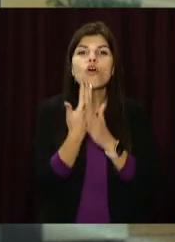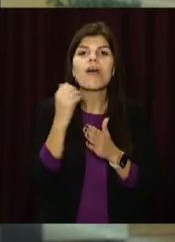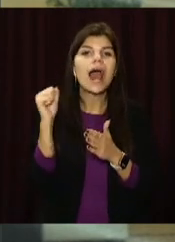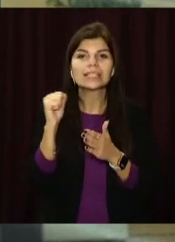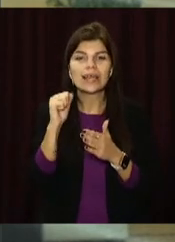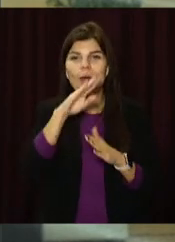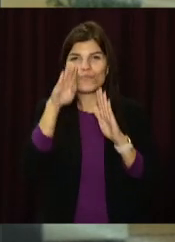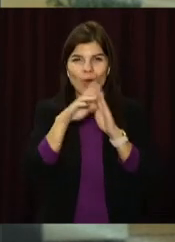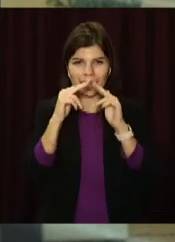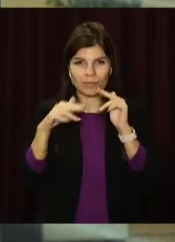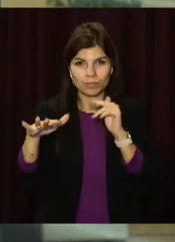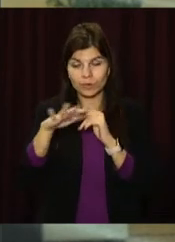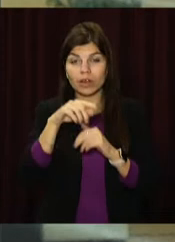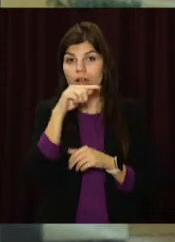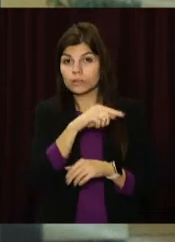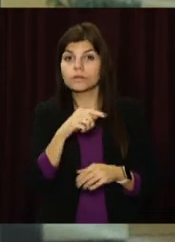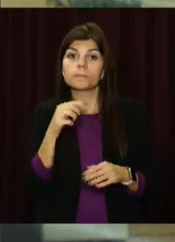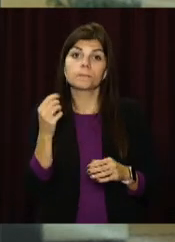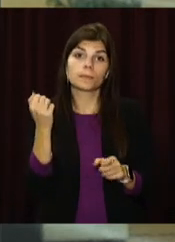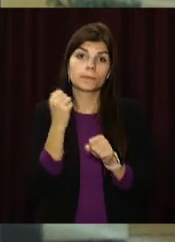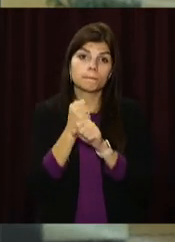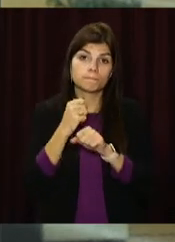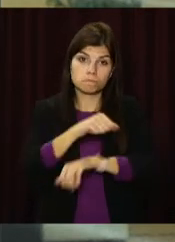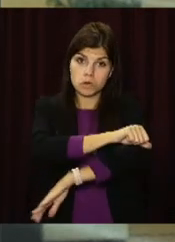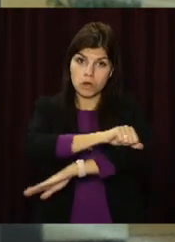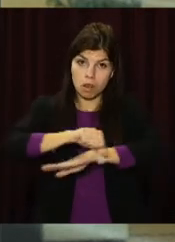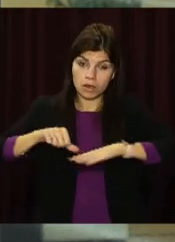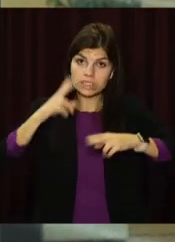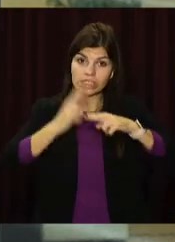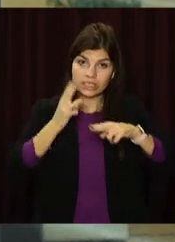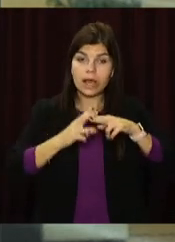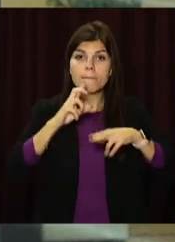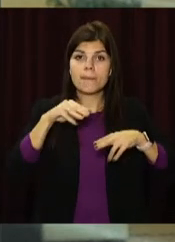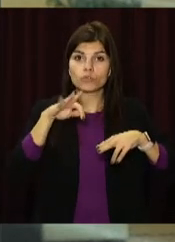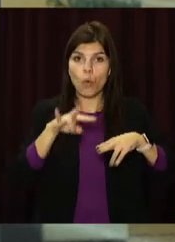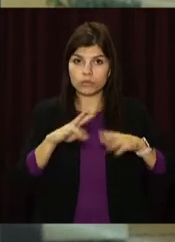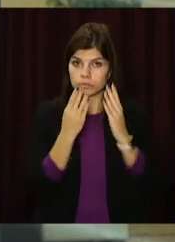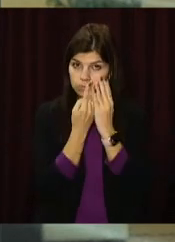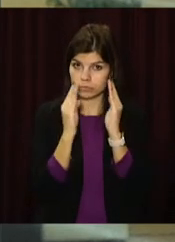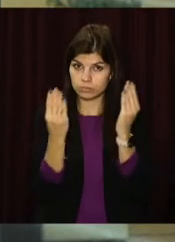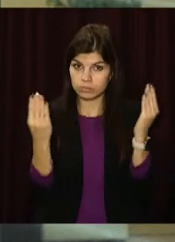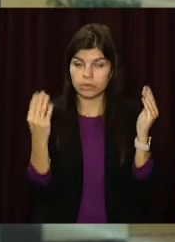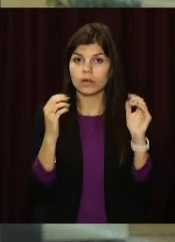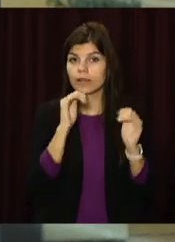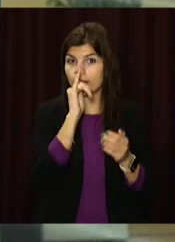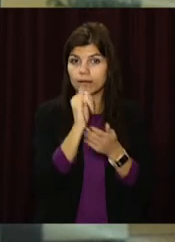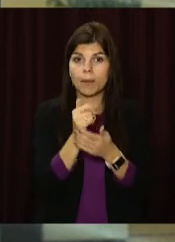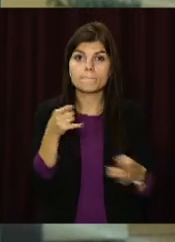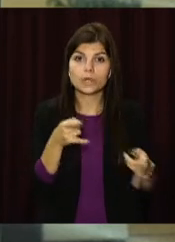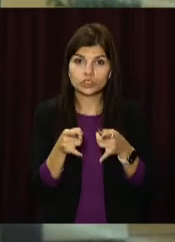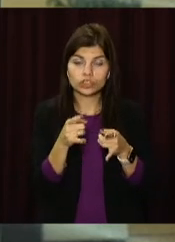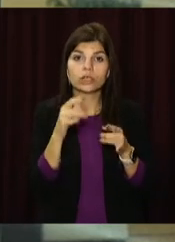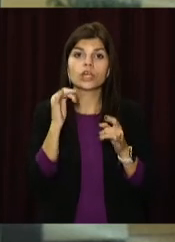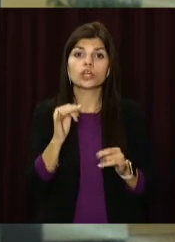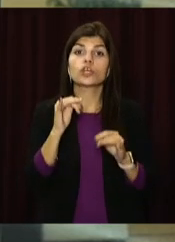під Дніпром, місцева еліта встановила власні кордони. Металеві та бетонні огорожі блокують рух автівок, у тому числі